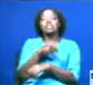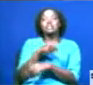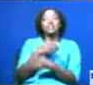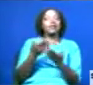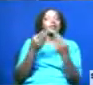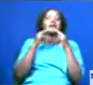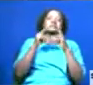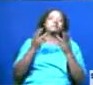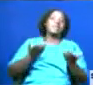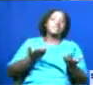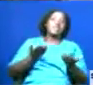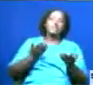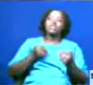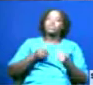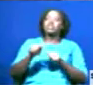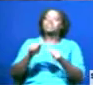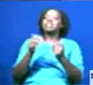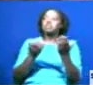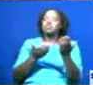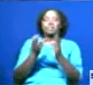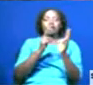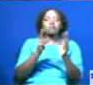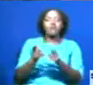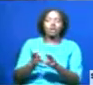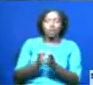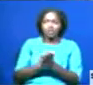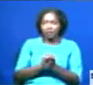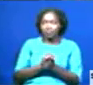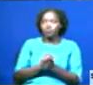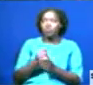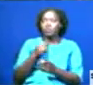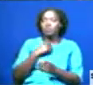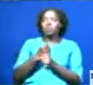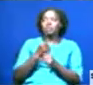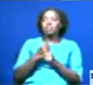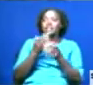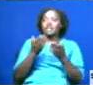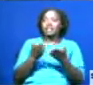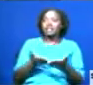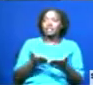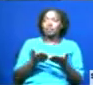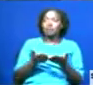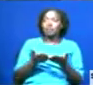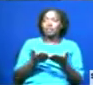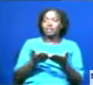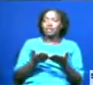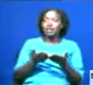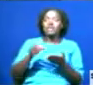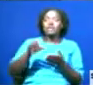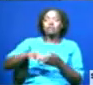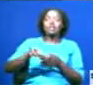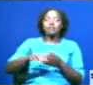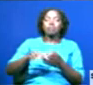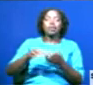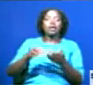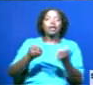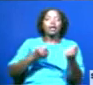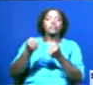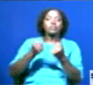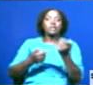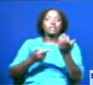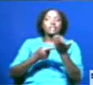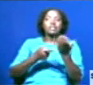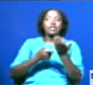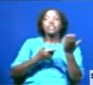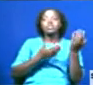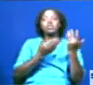amani, tunaendelesha biashara zetu kama kawaida yetu. Mimi ni mfanyakazi hapa Mombetari kwa bili, napakia gari za kwenda Taita. Tulikuwa tunatarajia maandamano